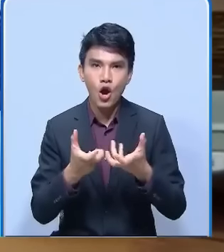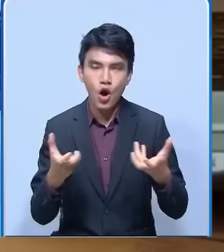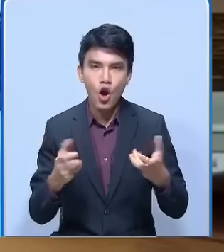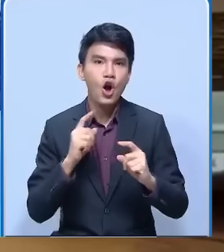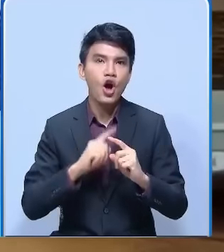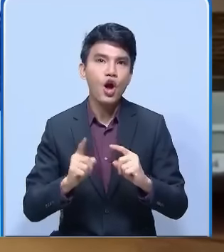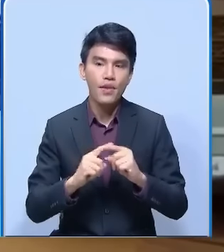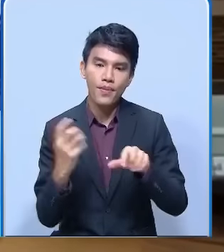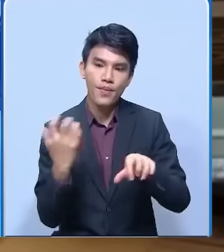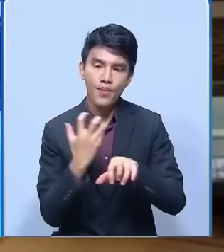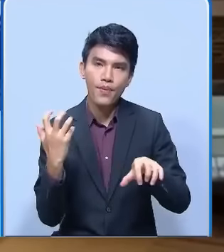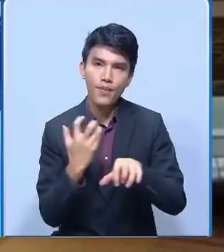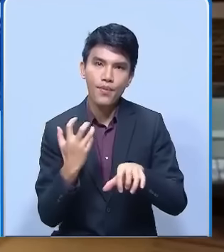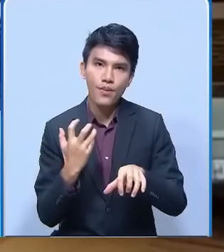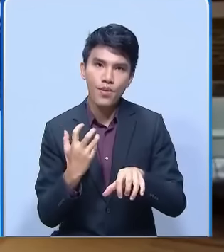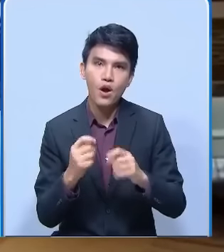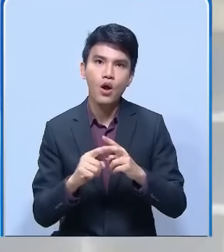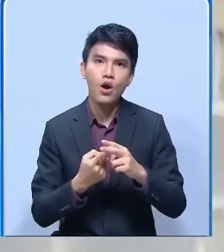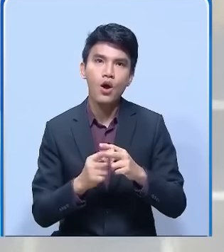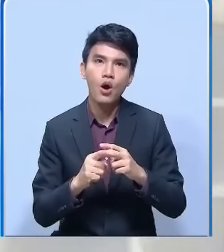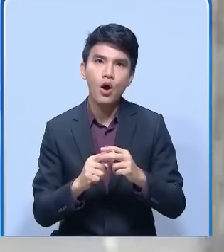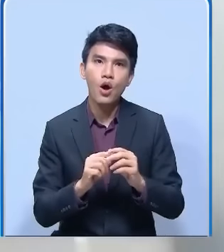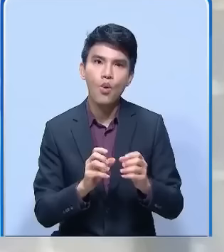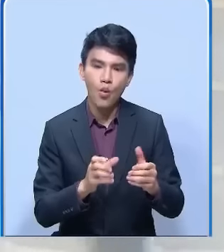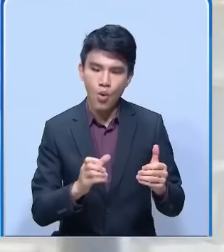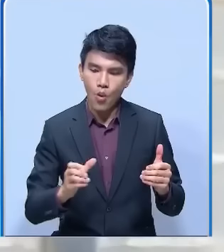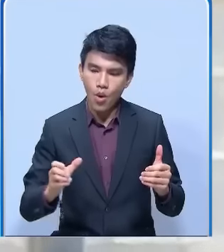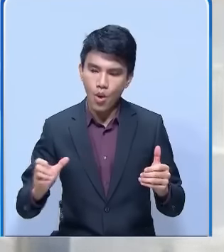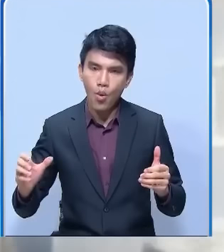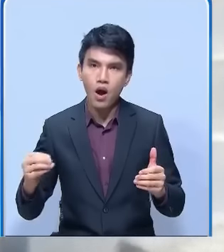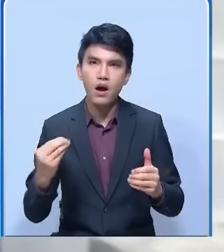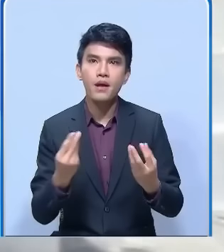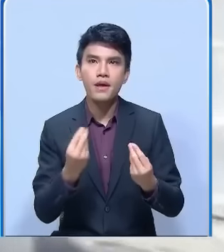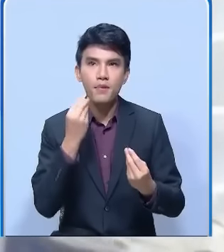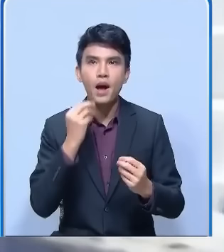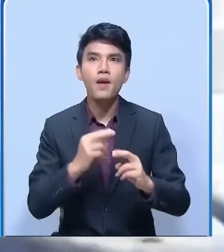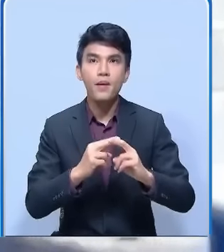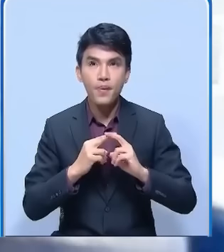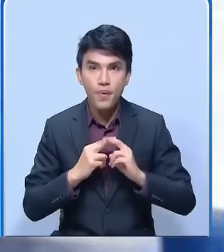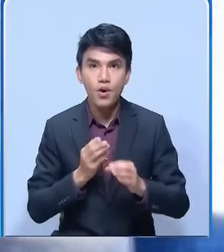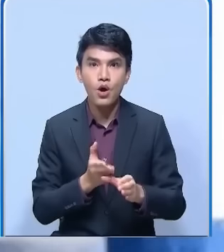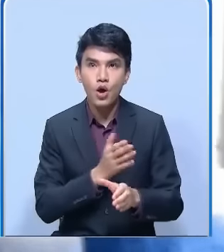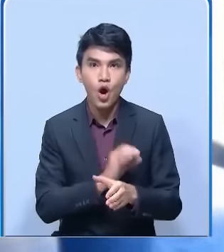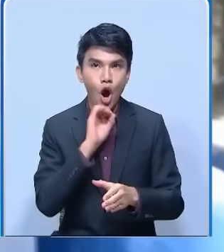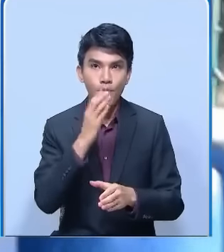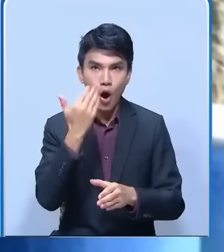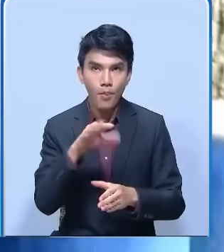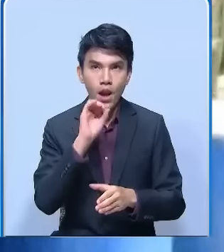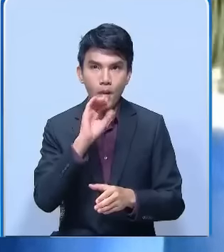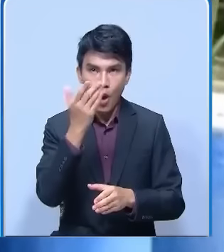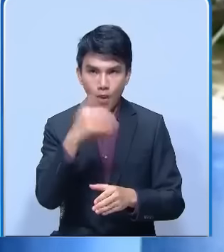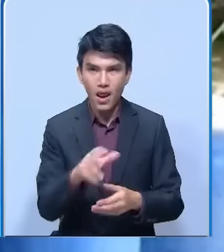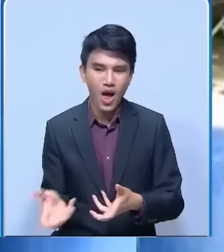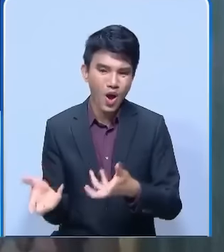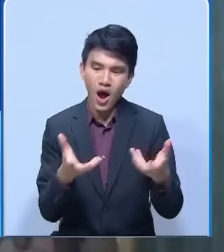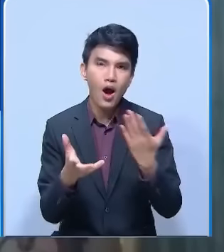ทีวีตู้เย็นที่ลูกค้าเอามาซ่อมเนี่ยวางล้ำมาในเขตที่ของเขา แล้ว เคยบอกเคยพูดแล้วพี่เอาออกหน่อย